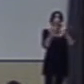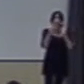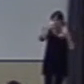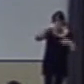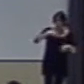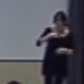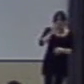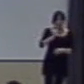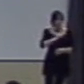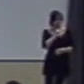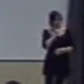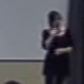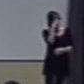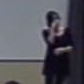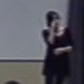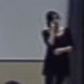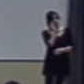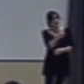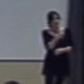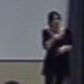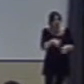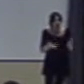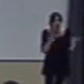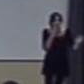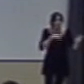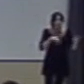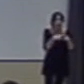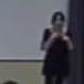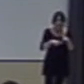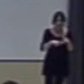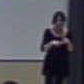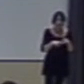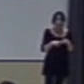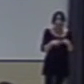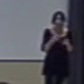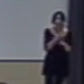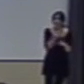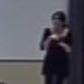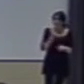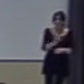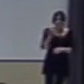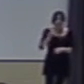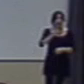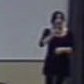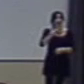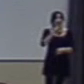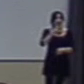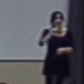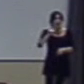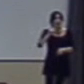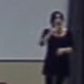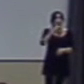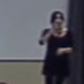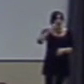fantàstic, la temàtica m'interessa moltíssim, però per què ara? No? De seguida en parlarem, abans voldria donar la paraula a Ricard Gomà, tinent d'alcalde